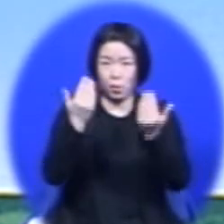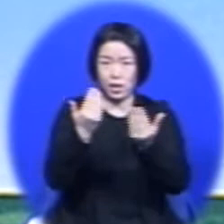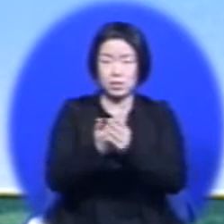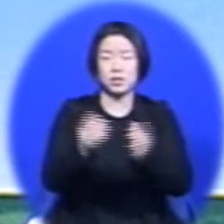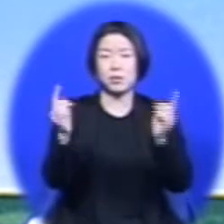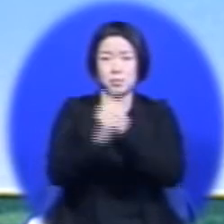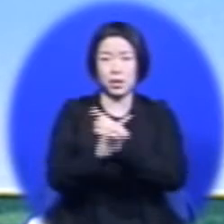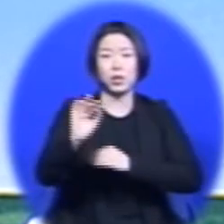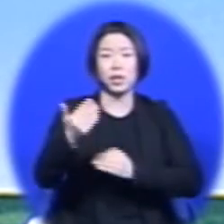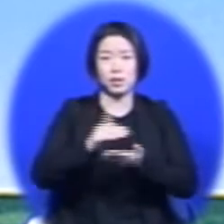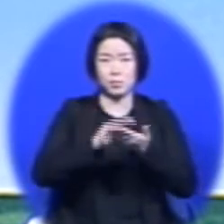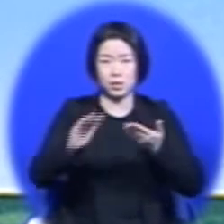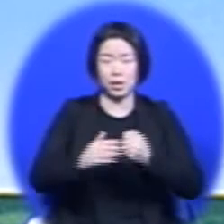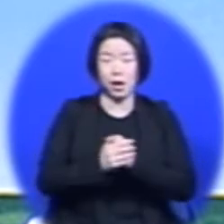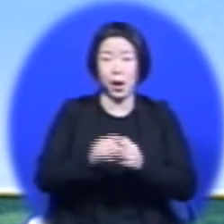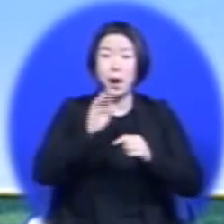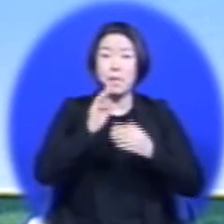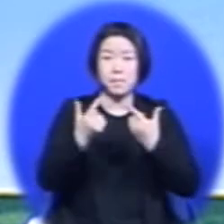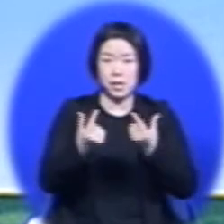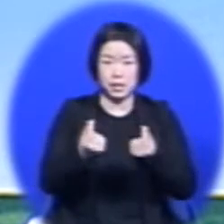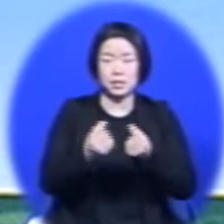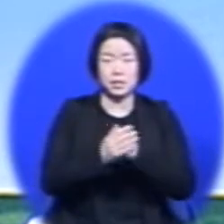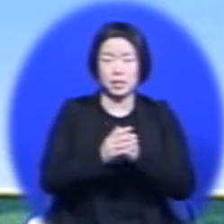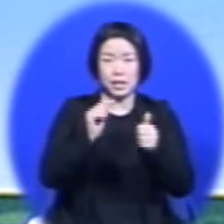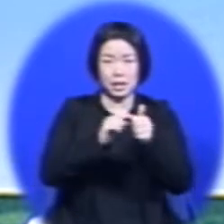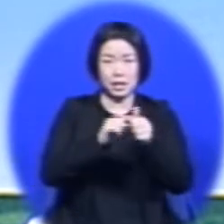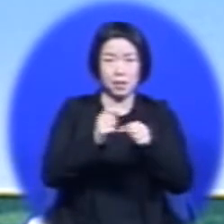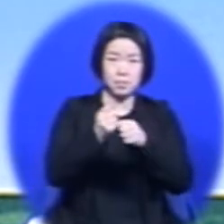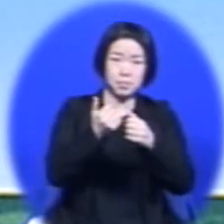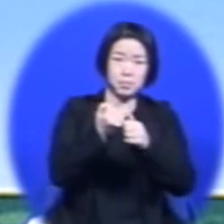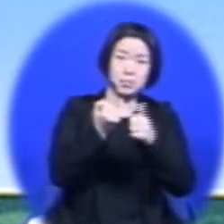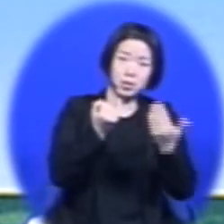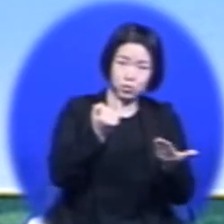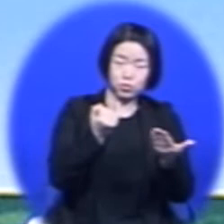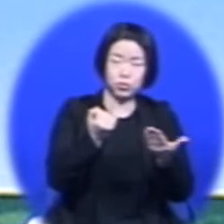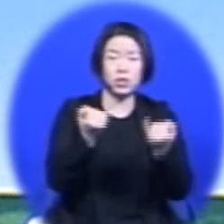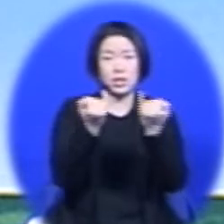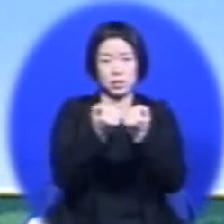달라져 버립니다. 마치 남편이 죽은 여인과 같은 거죠.